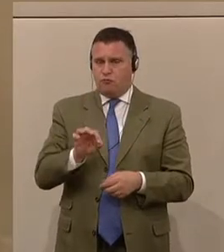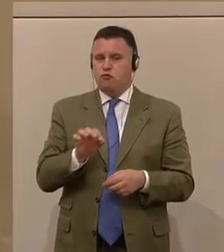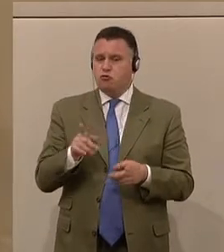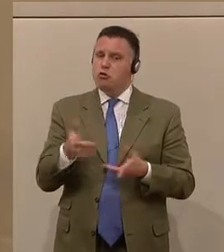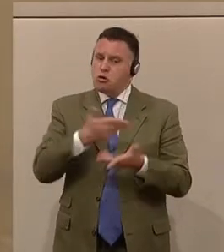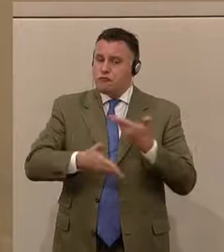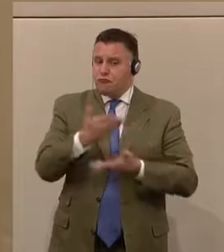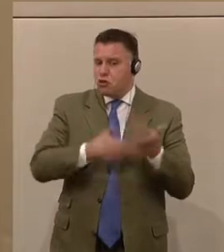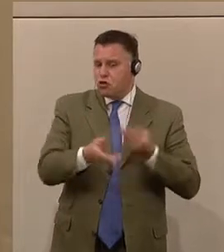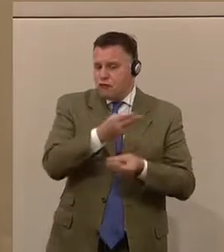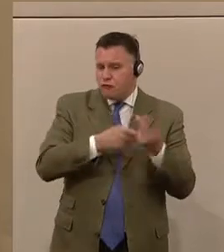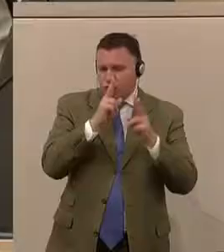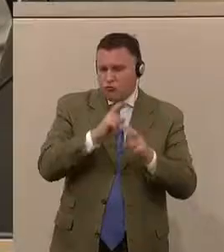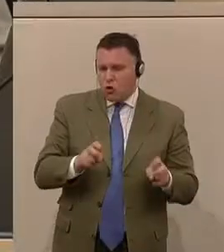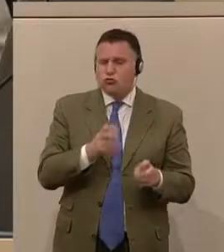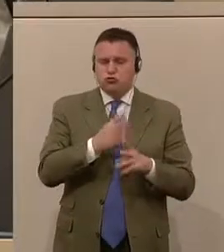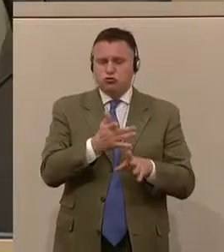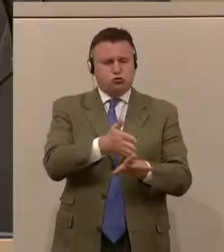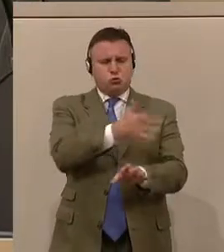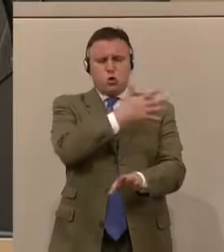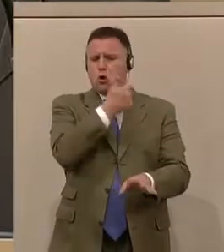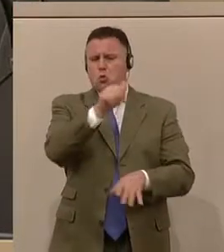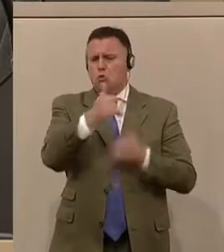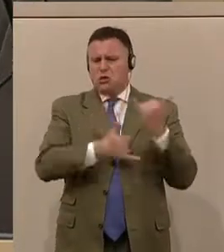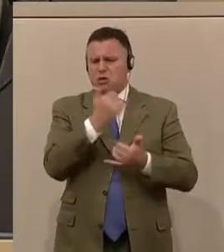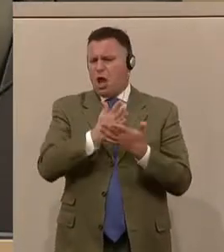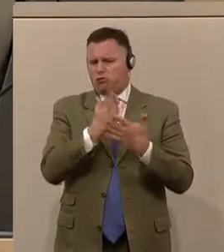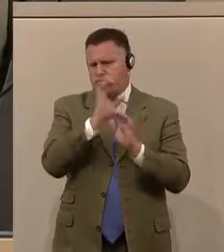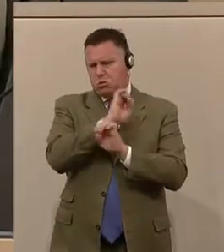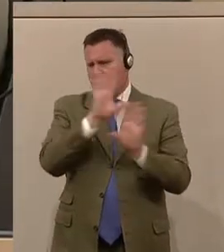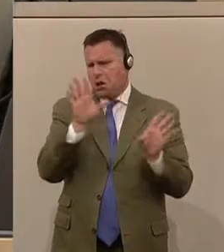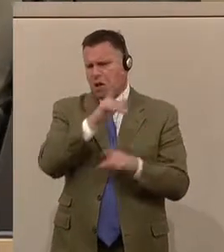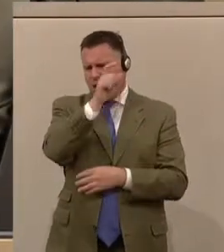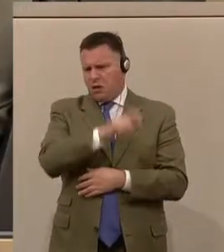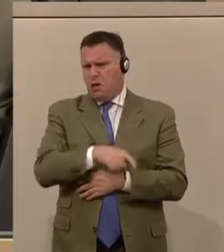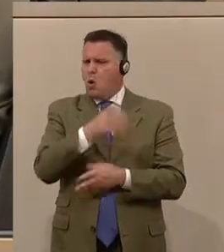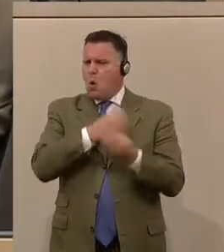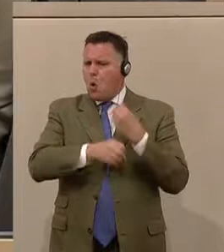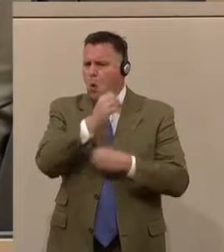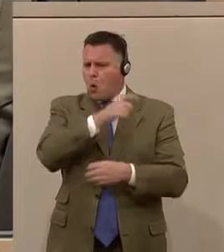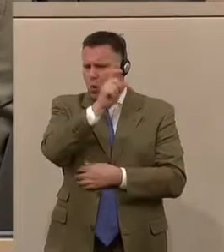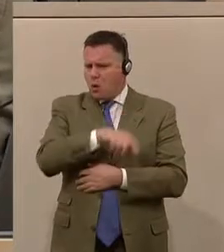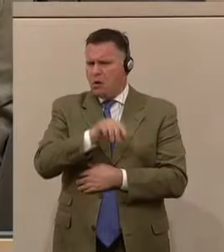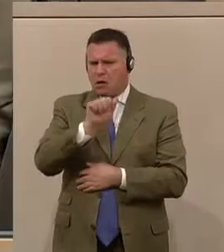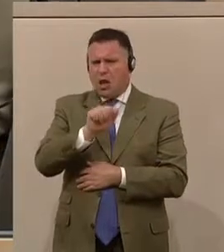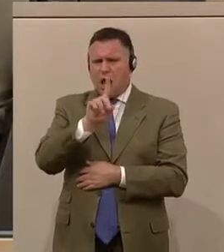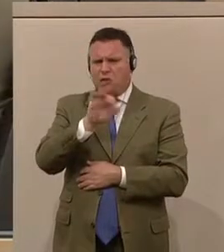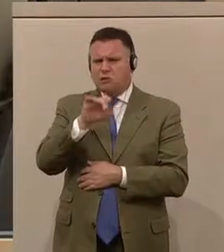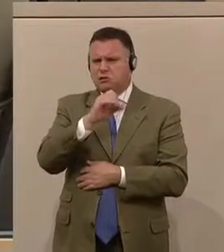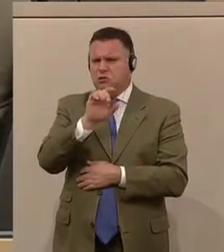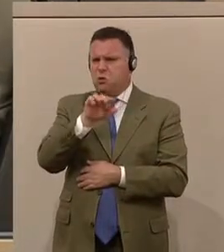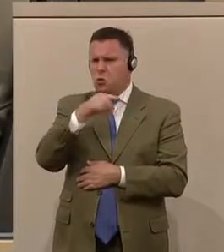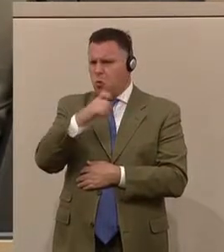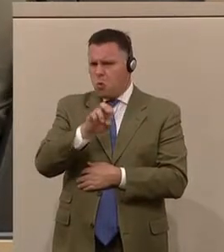Ökonomen ist diese Frage seit 100 Jahren in Wirklichkeit ausdiskutiert. Da gab es einen gewissen Ökonomen, Ada Cecil Pigou, der